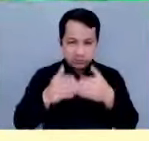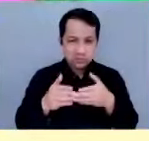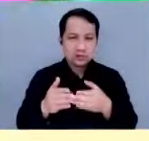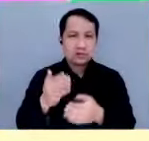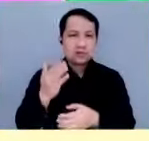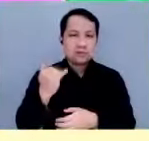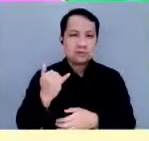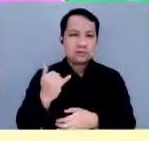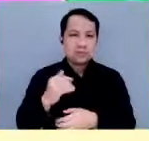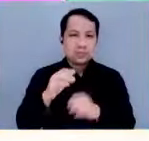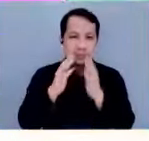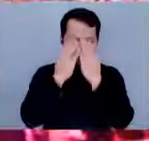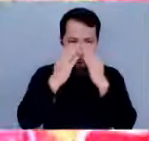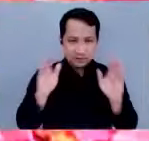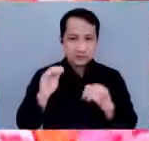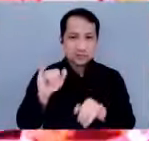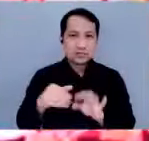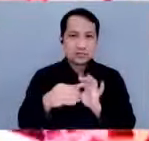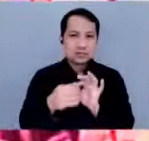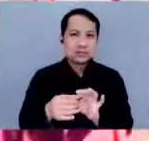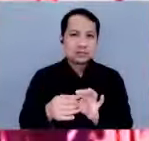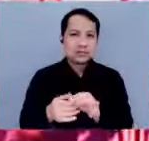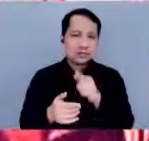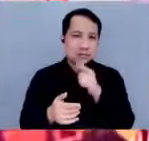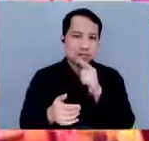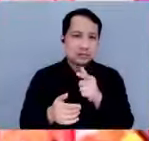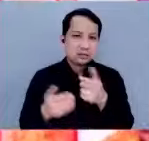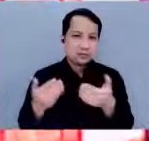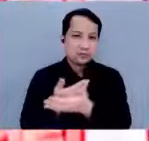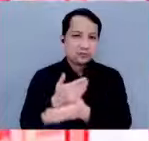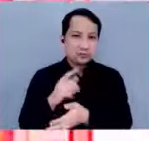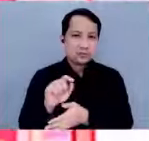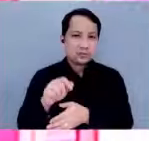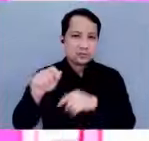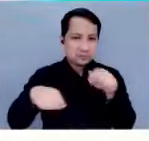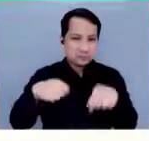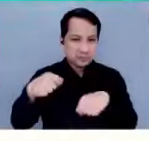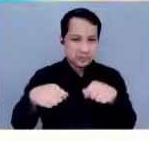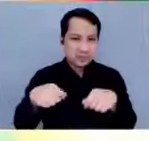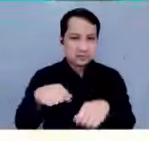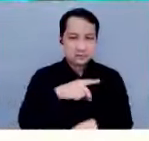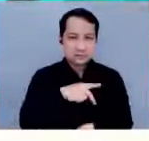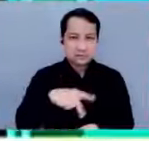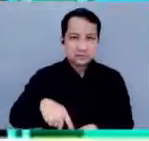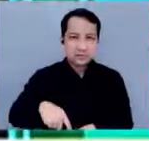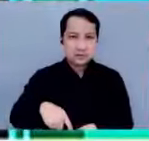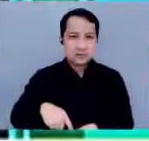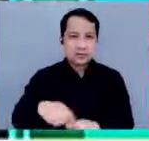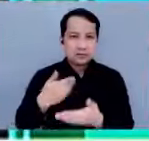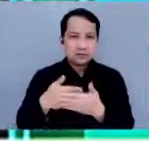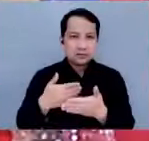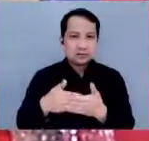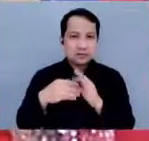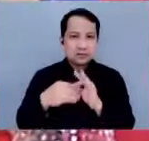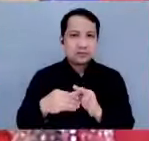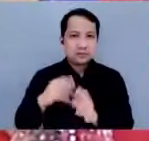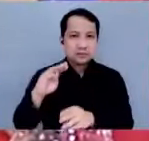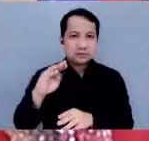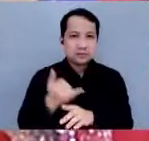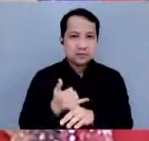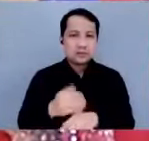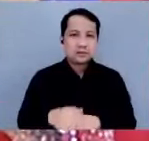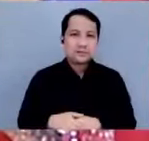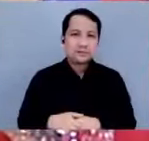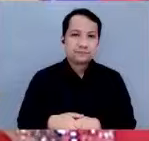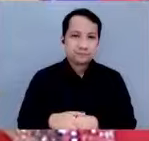sa Eat Bulaga, bibida na rin siya sa bagong kapatid serya na Pajak Princess. Coming soon na yan sa Mayo. Kasama